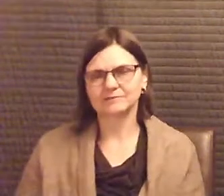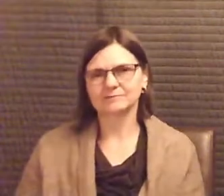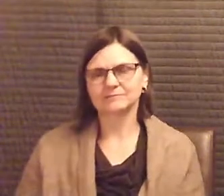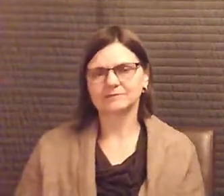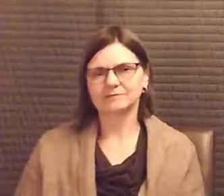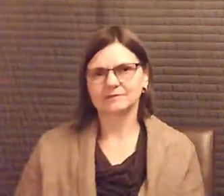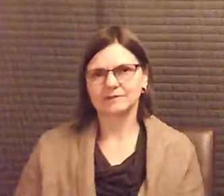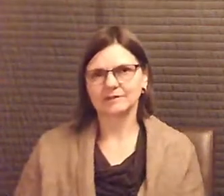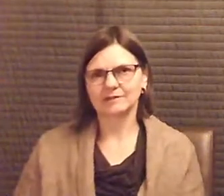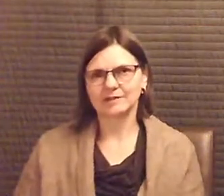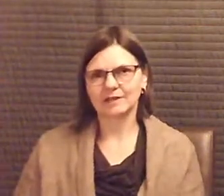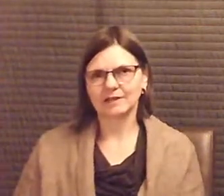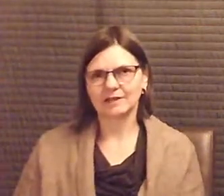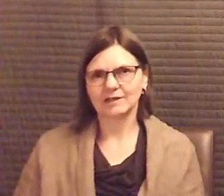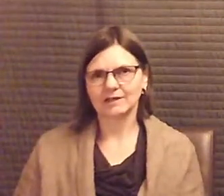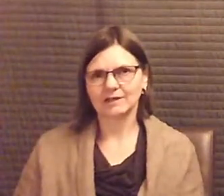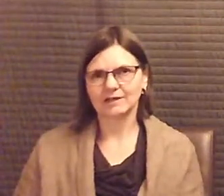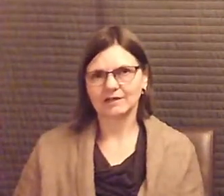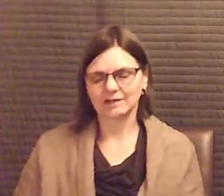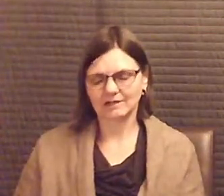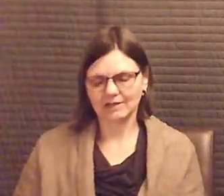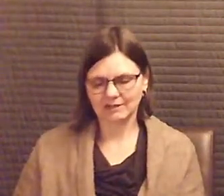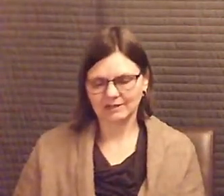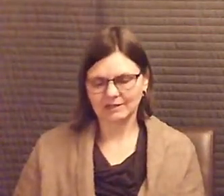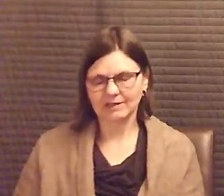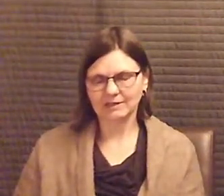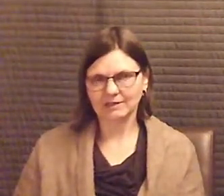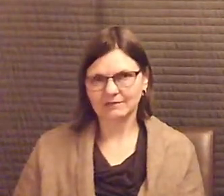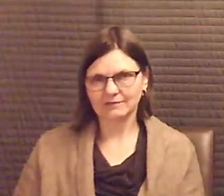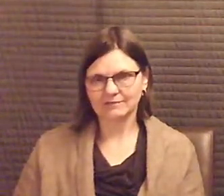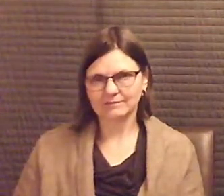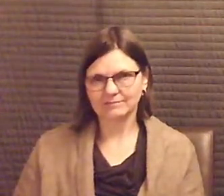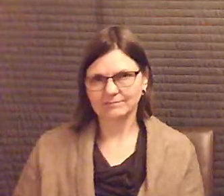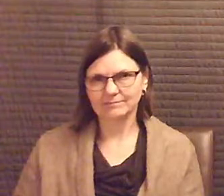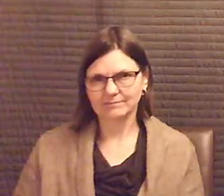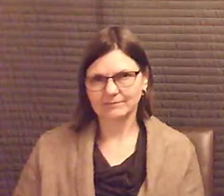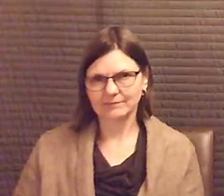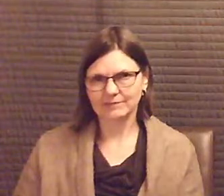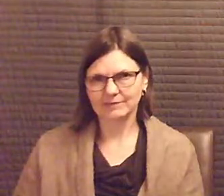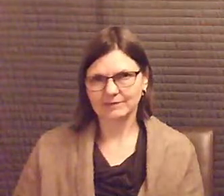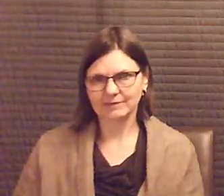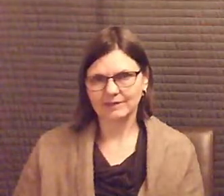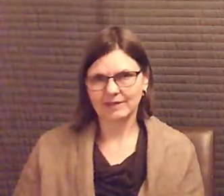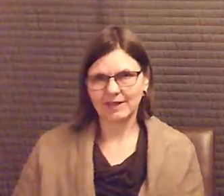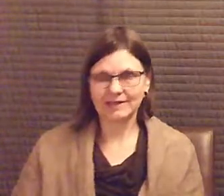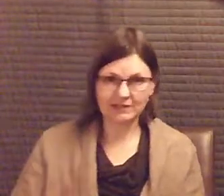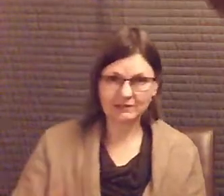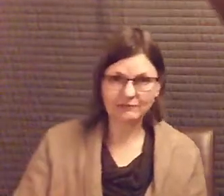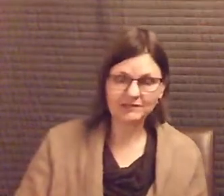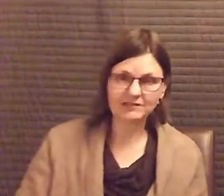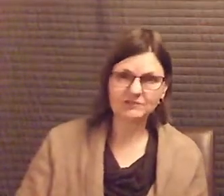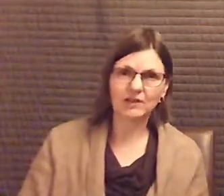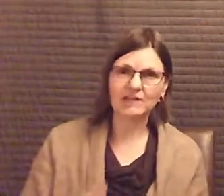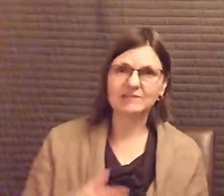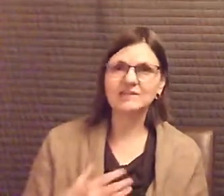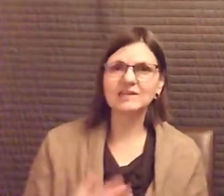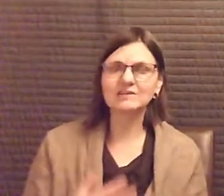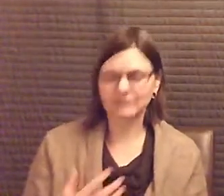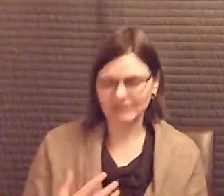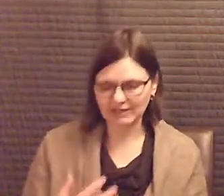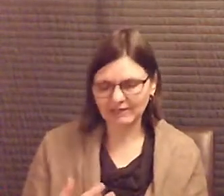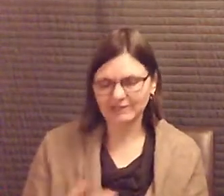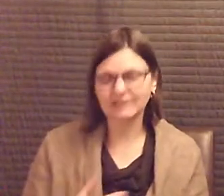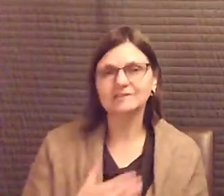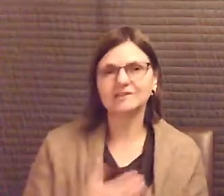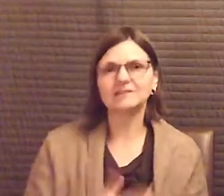in this case is unwillingness to combat arms zelf de bal almighty en in dit geval is het een niet